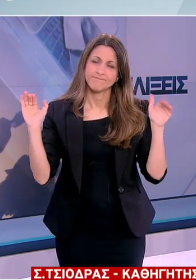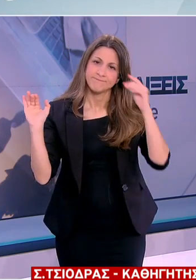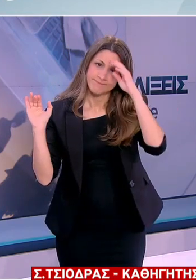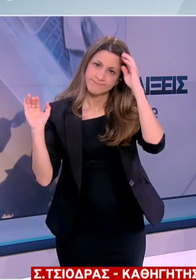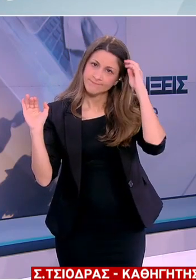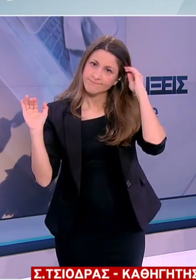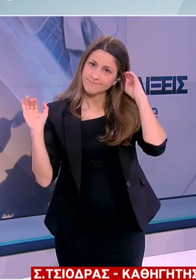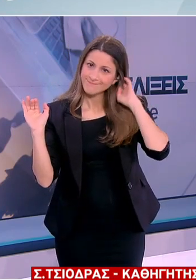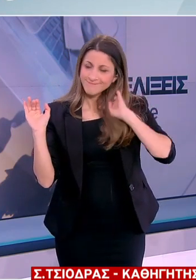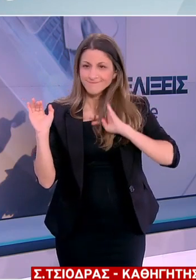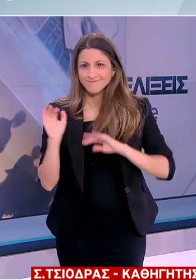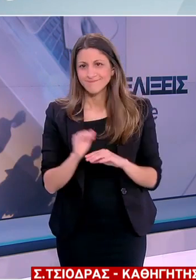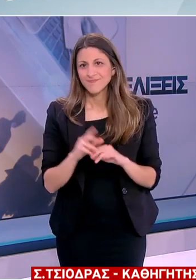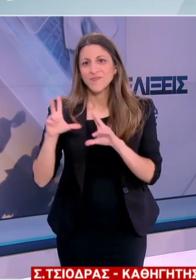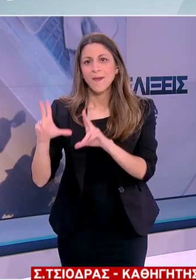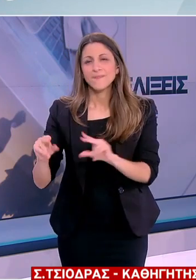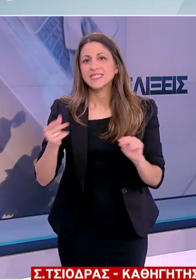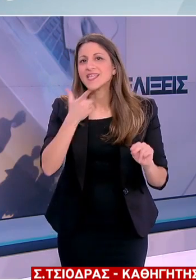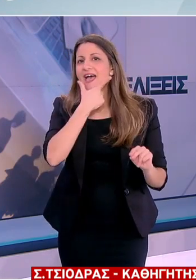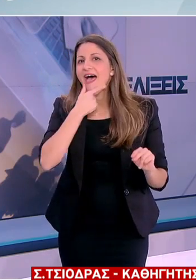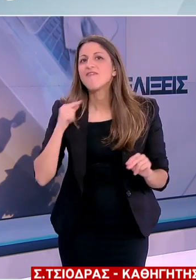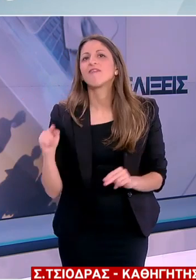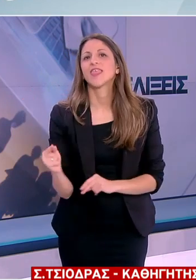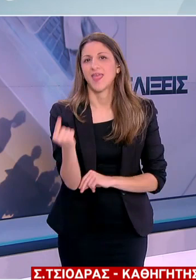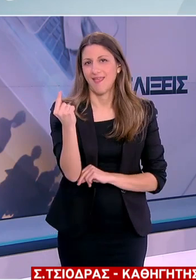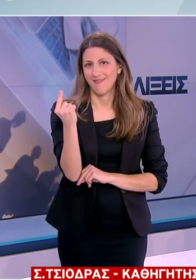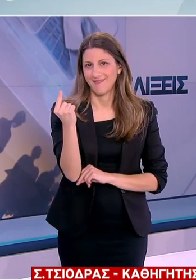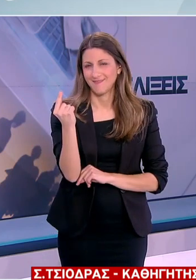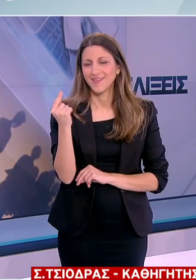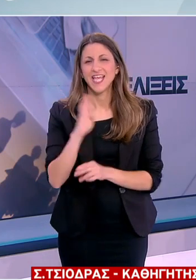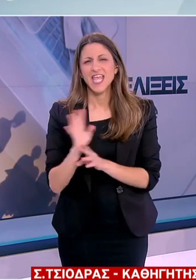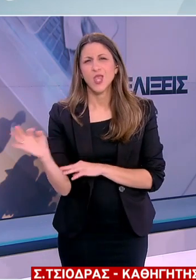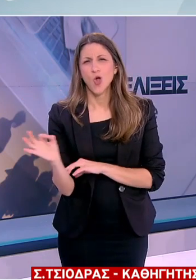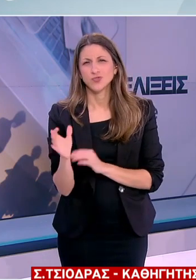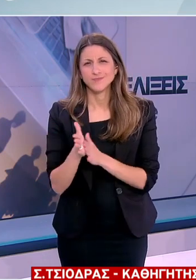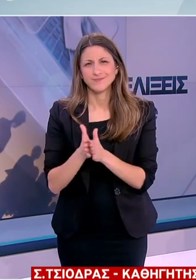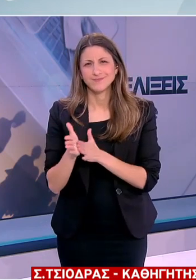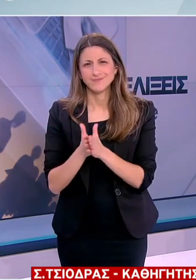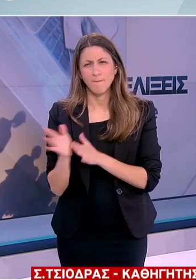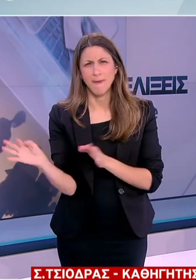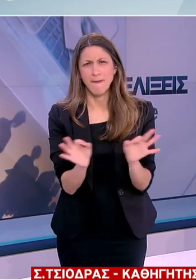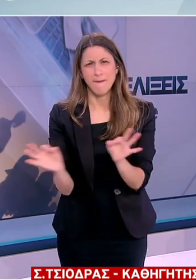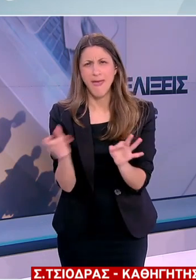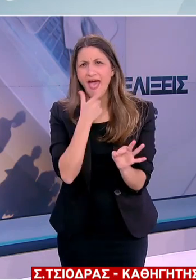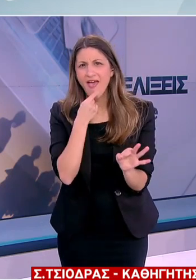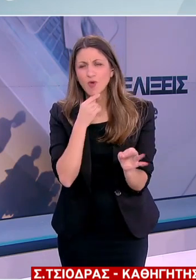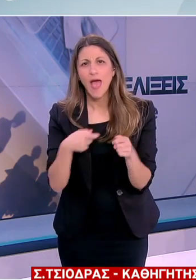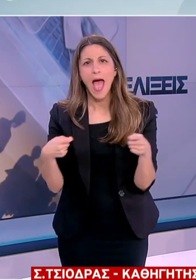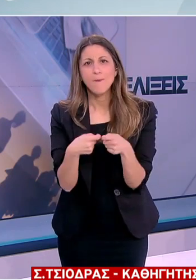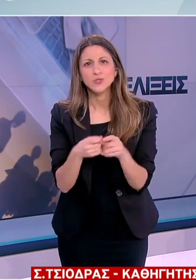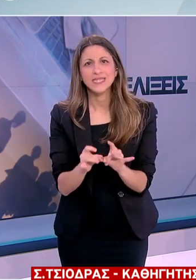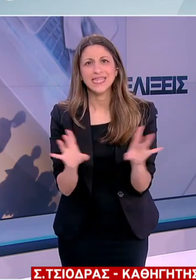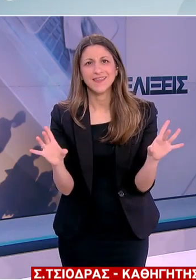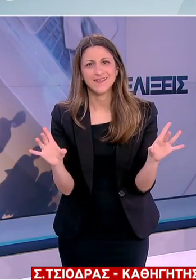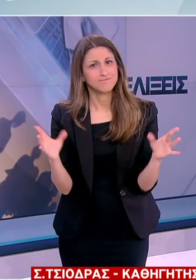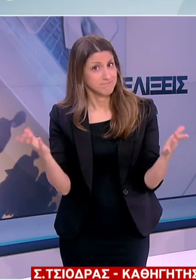είναι φοβερή ευκαιρία για τον ιό να διασπαρεί αν δεν τηρήσουμε τις αποστάσεις σε αυτή την περίοδο. Δεν πρέπει να του δώσουμε,